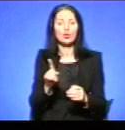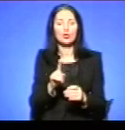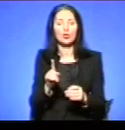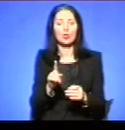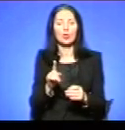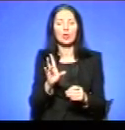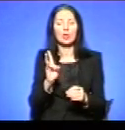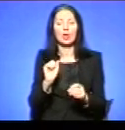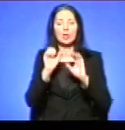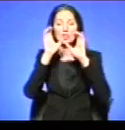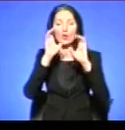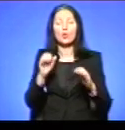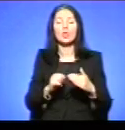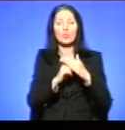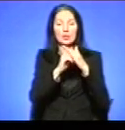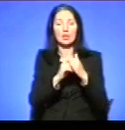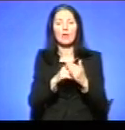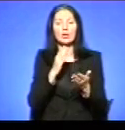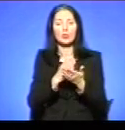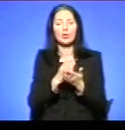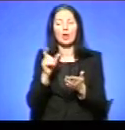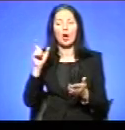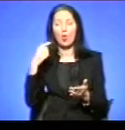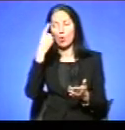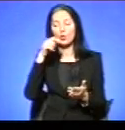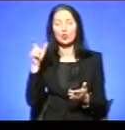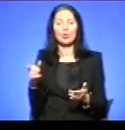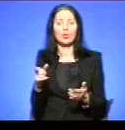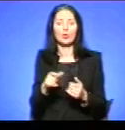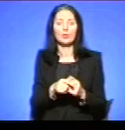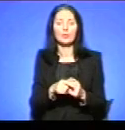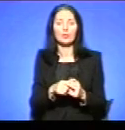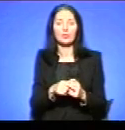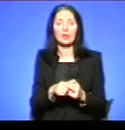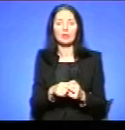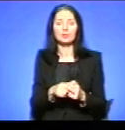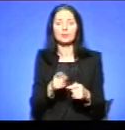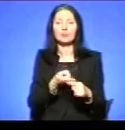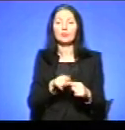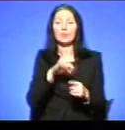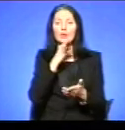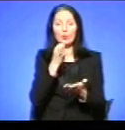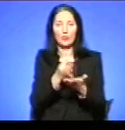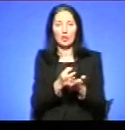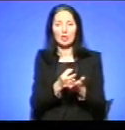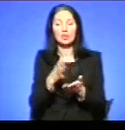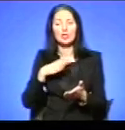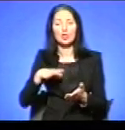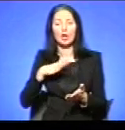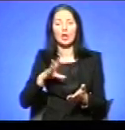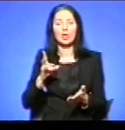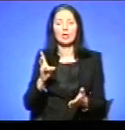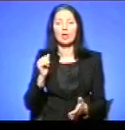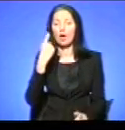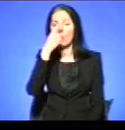на законних підставах набуття особою даним автомобілем. Яка відповідальність чекає